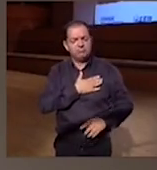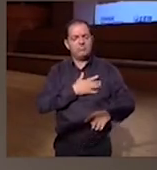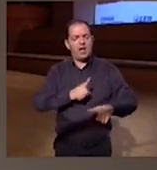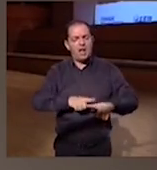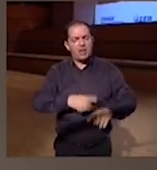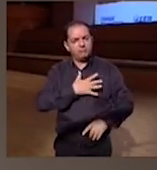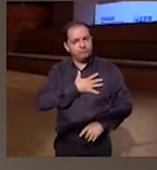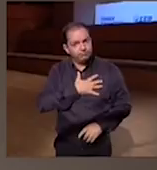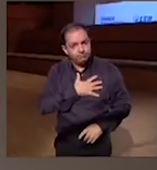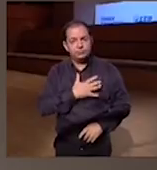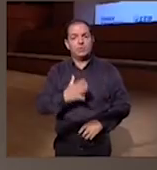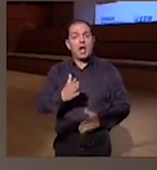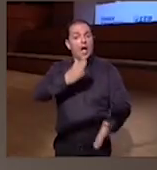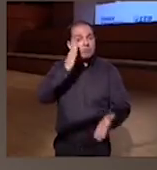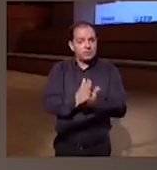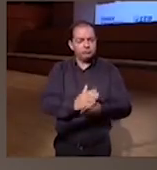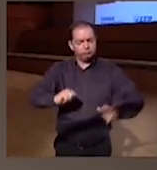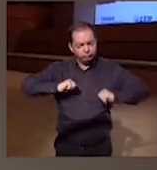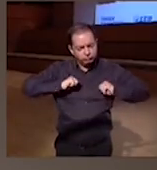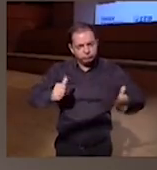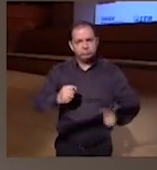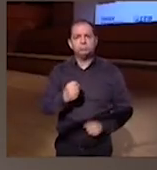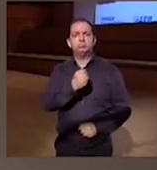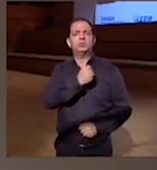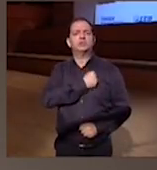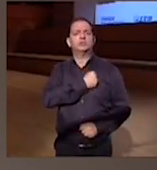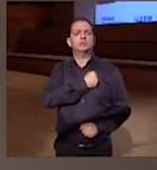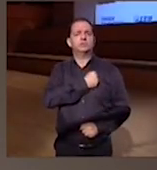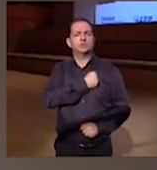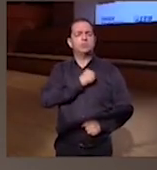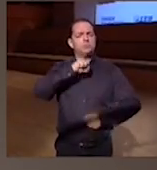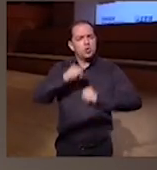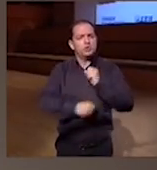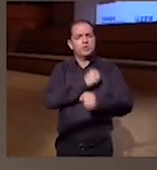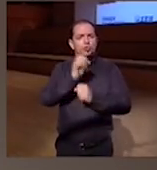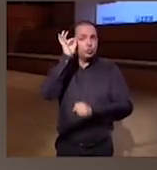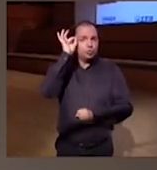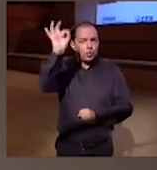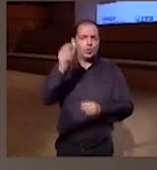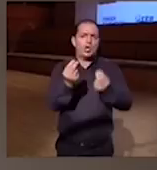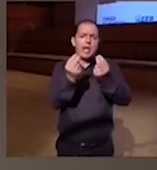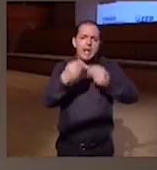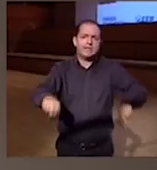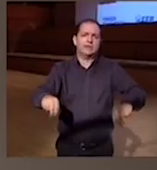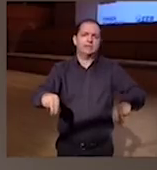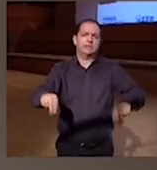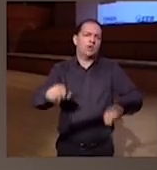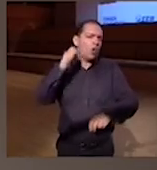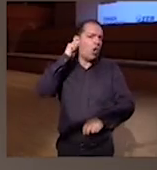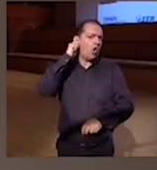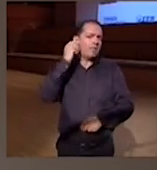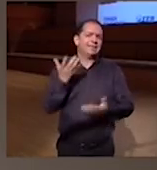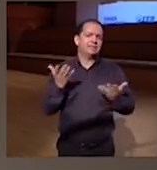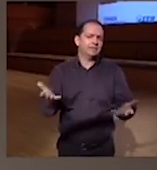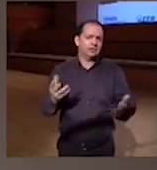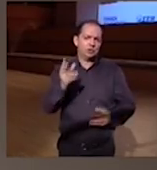με αποφασιστικότητα και πίστη στην ανάγκη εξέβρεσης λύσης. Και είναι